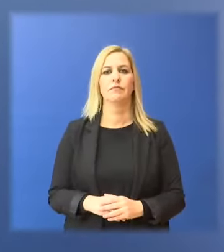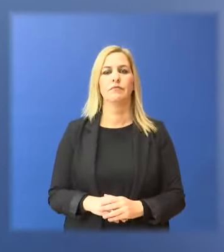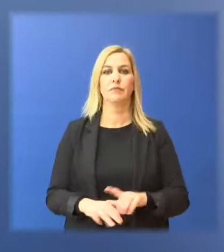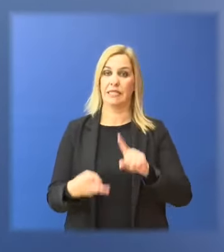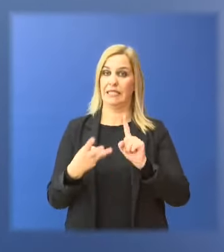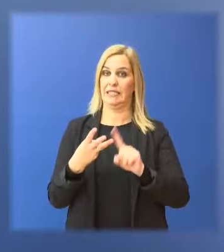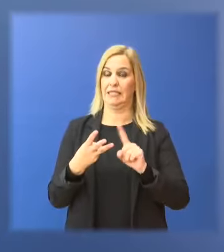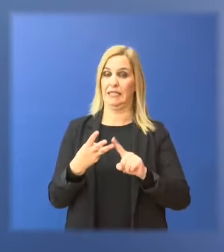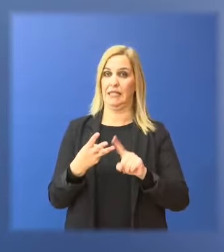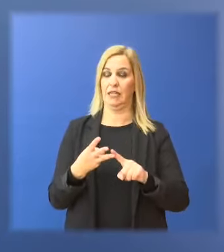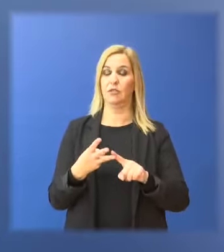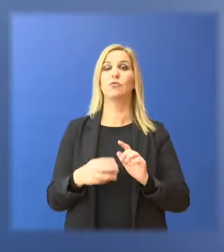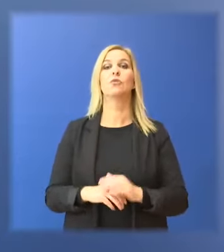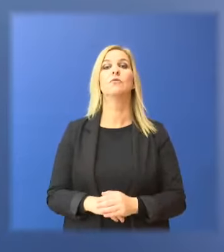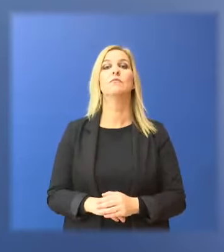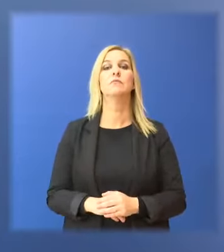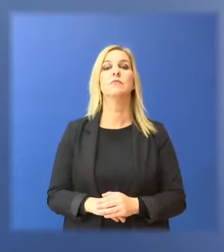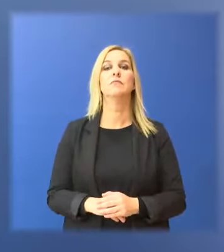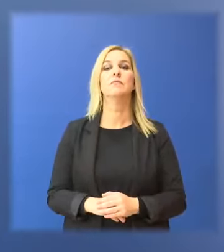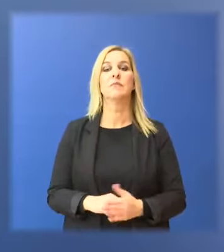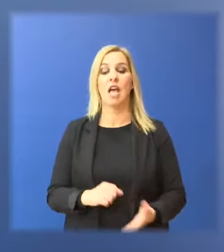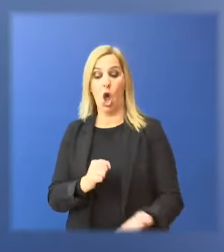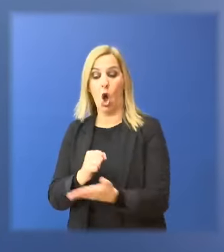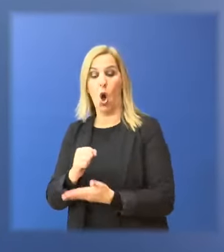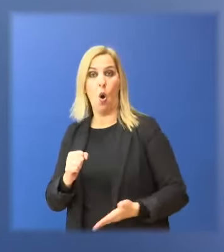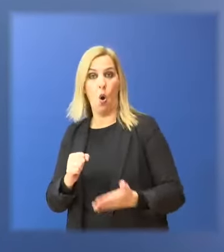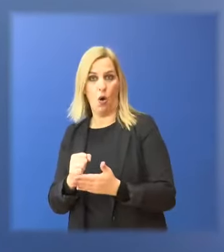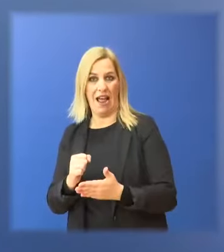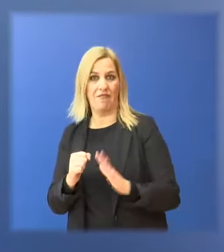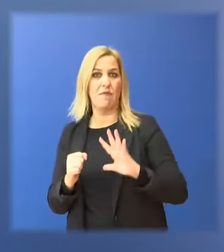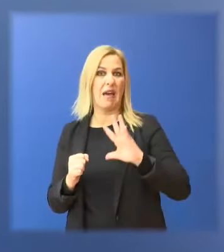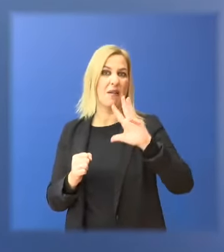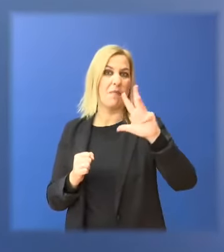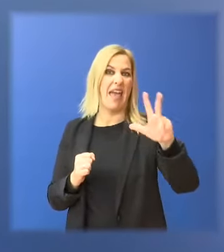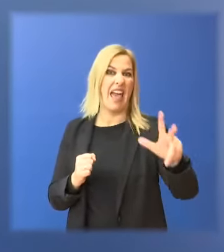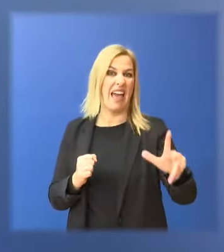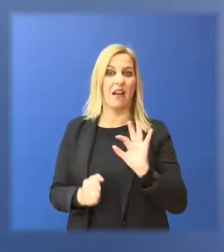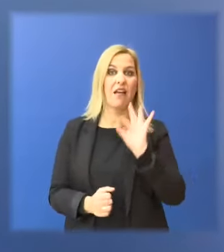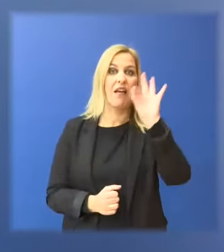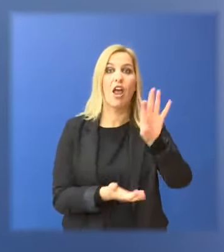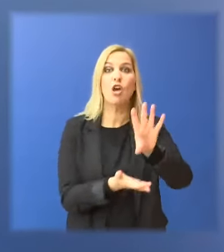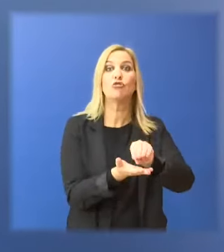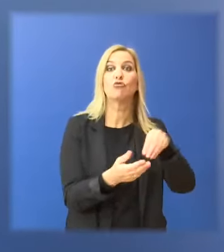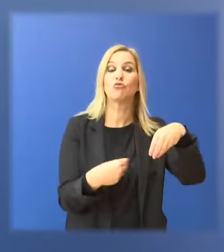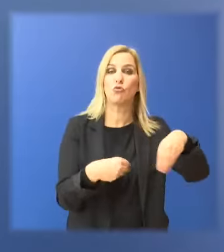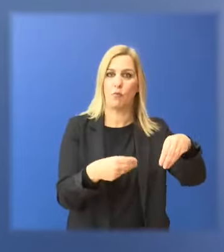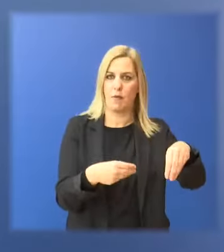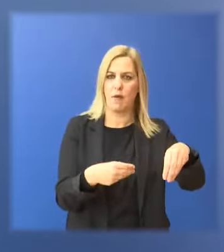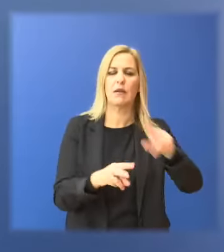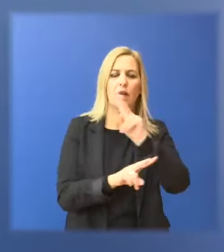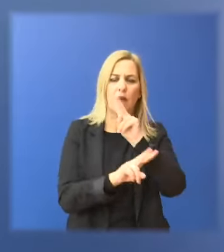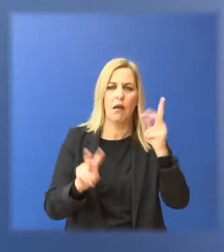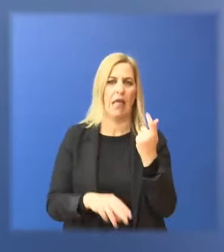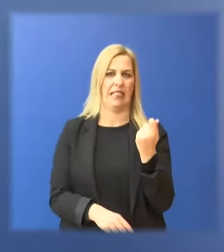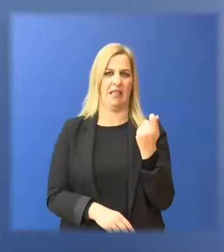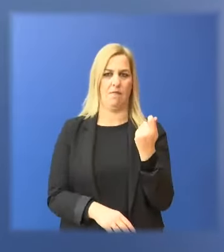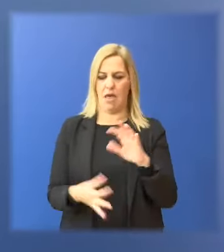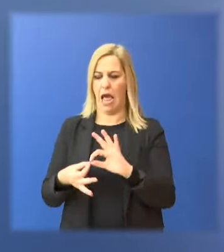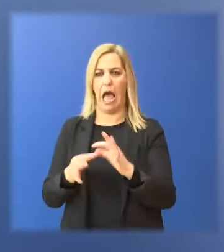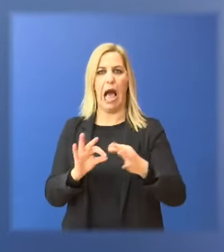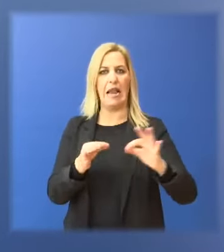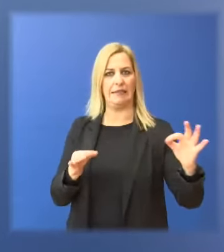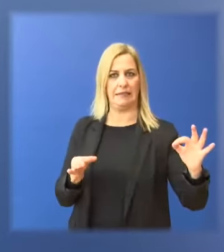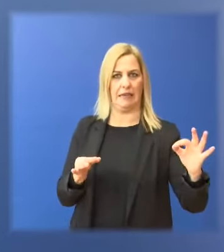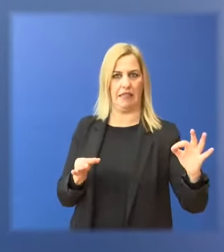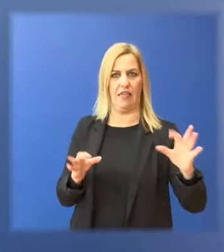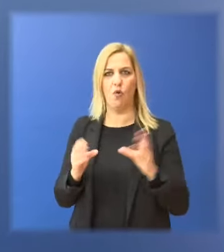Τρίτο μέτρο, οι καθαρές τιμές από το χωράφι στο ράφι. Για να διασφαλίσουμε την απόλυτη διαφάνεια στην εφοδιαστική αλυσίδα από το